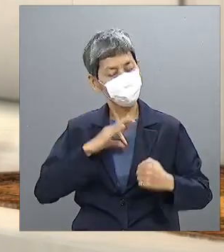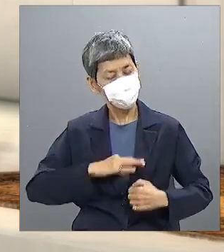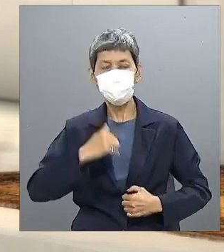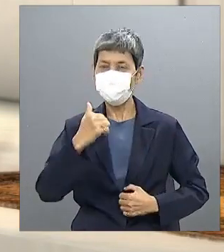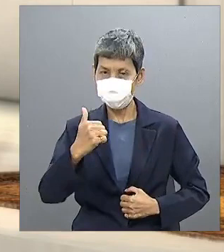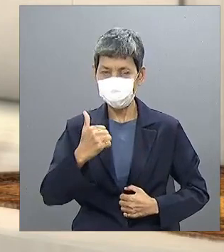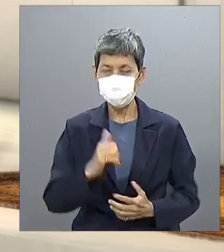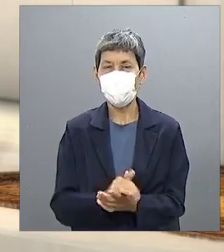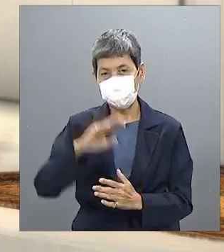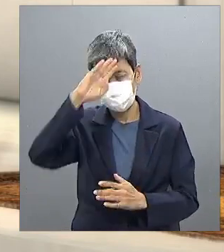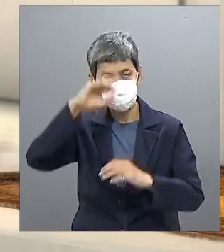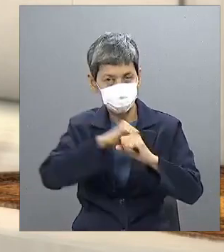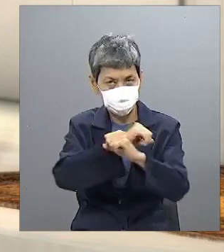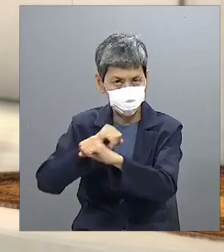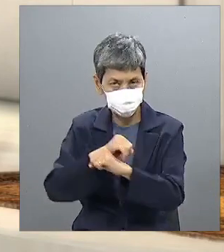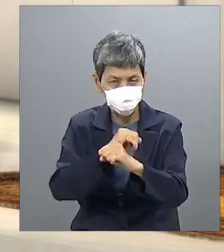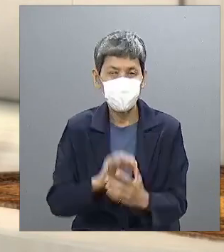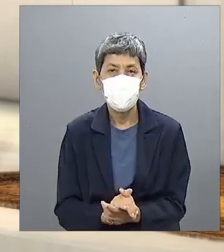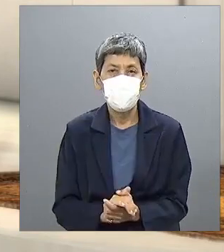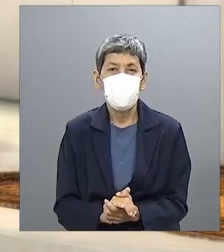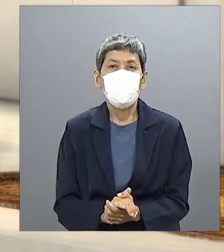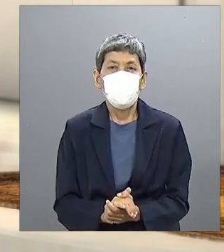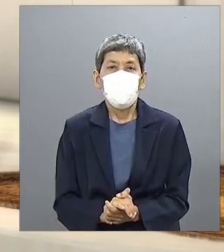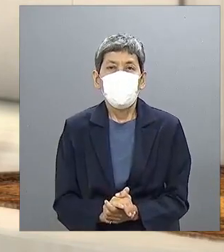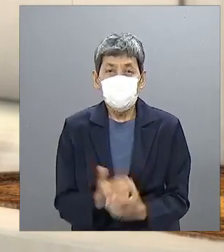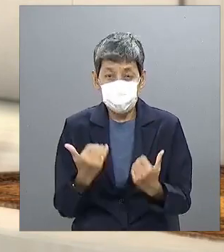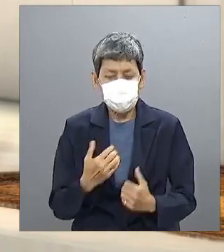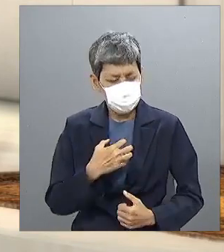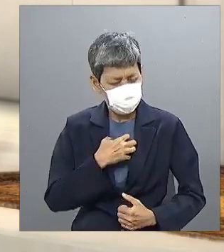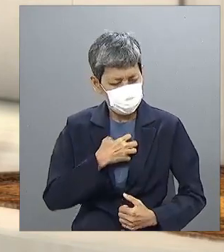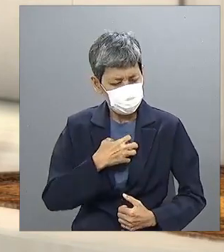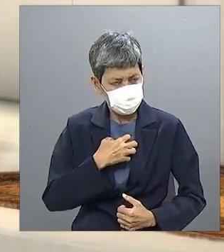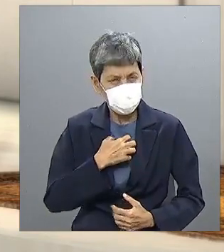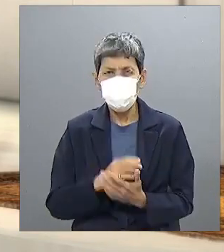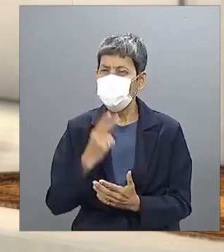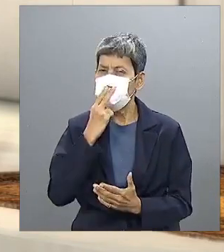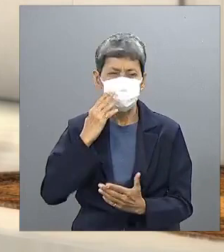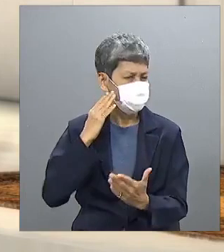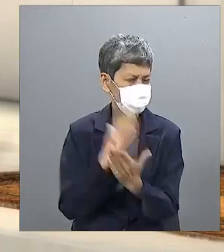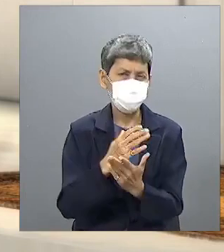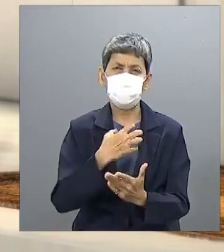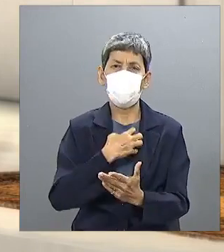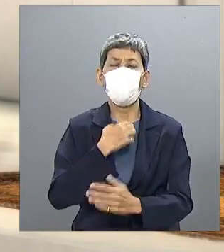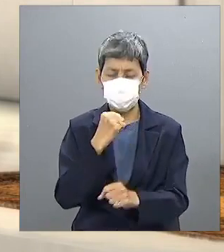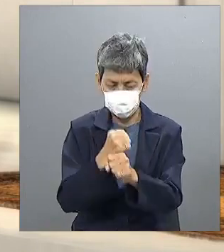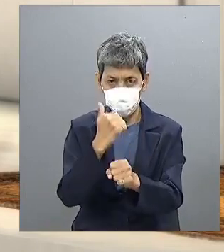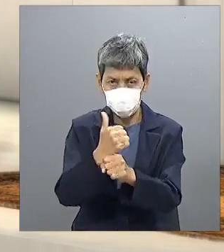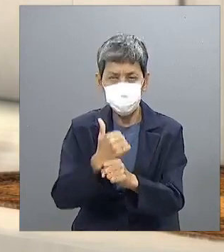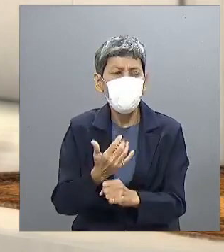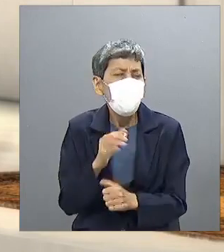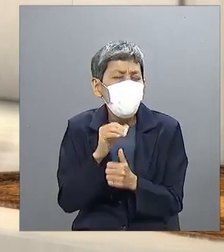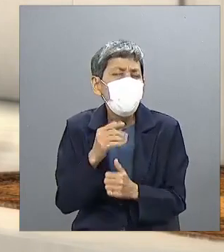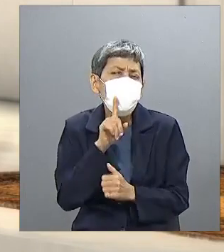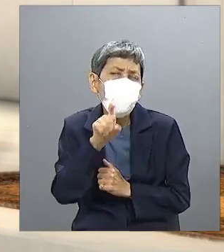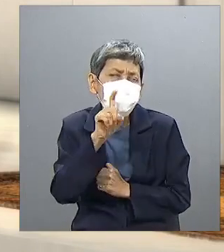เนี่ยรายการคนสู้โรคแบบนี้ค่ะคุณผู้ชมนะคะที่มีความตั้งใจอยากจะเลิกสูบบุหรี่นะคะสามารถไปขอคำแนะนำและคะ